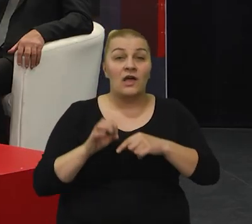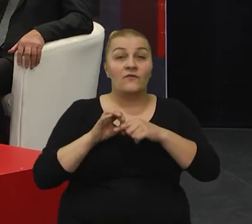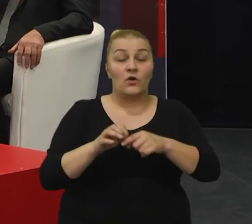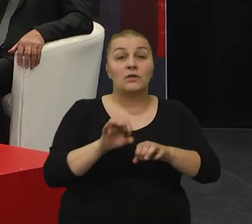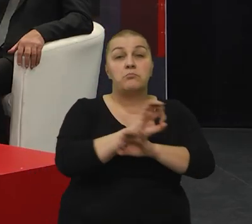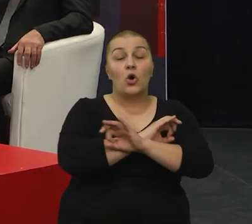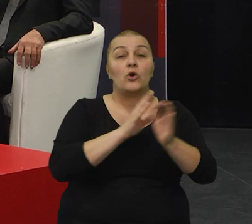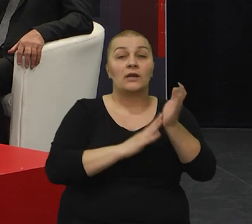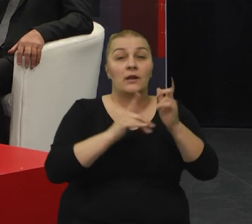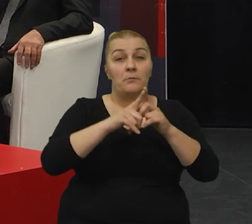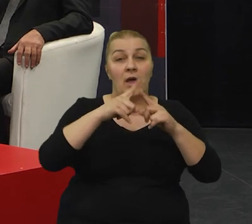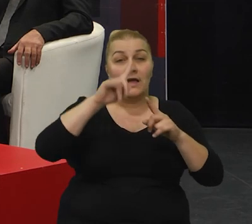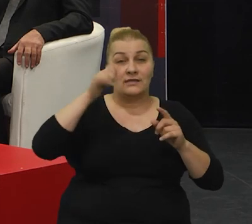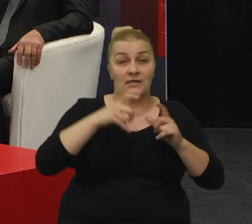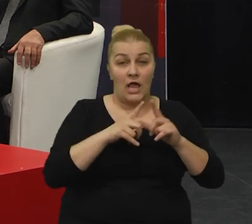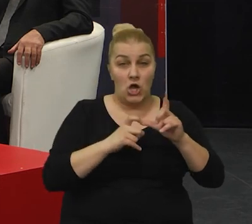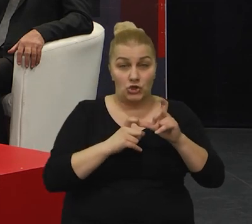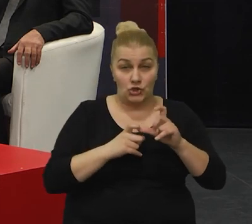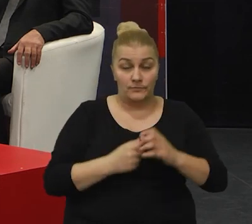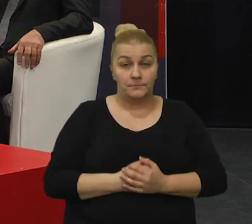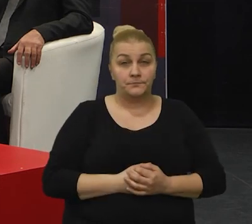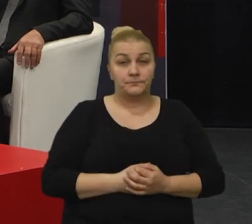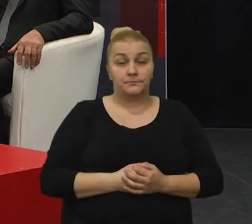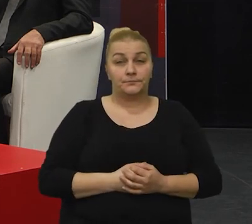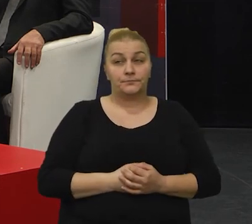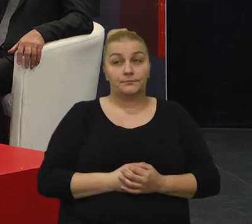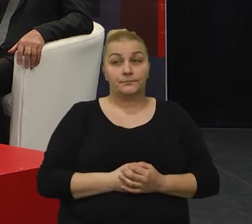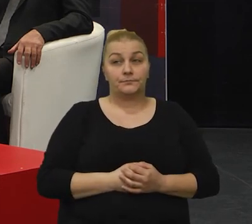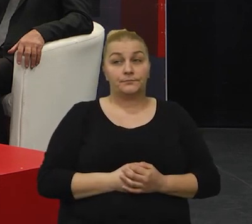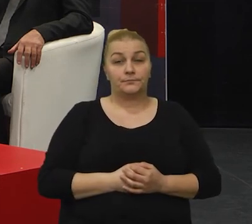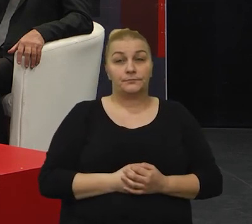vode pokojni Matijaš, taj dio I sad